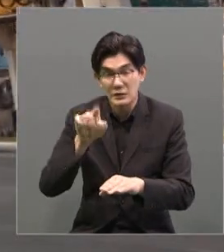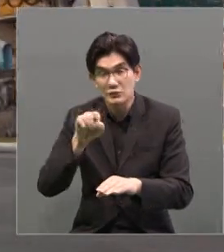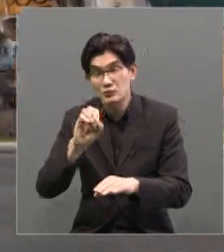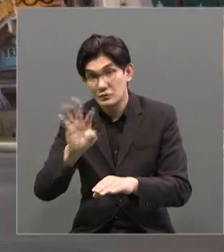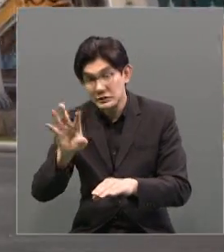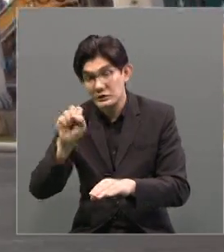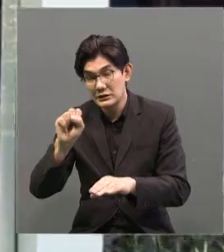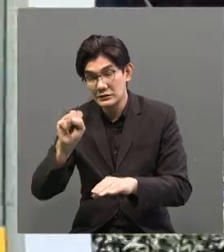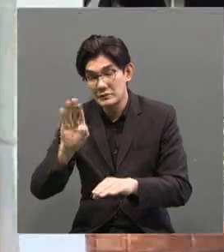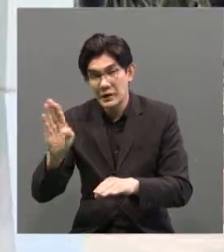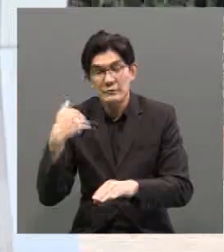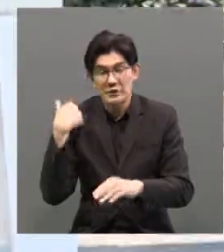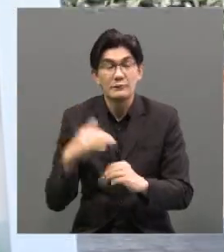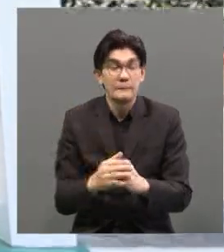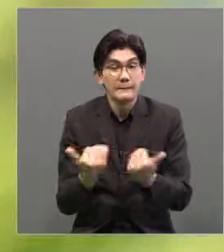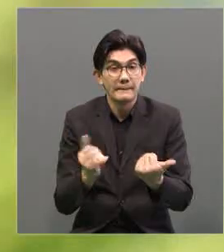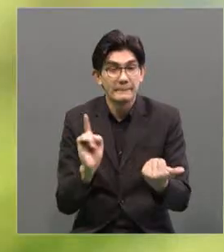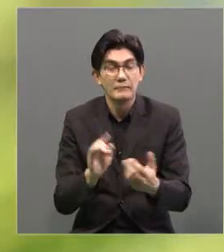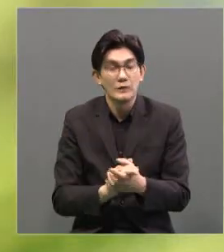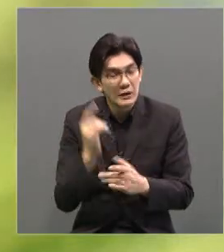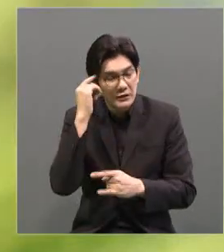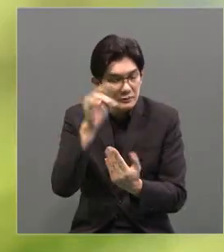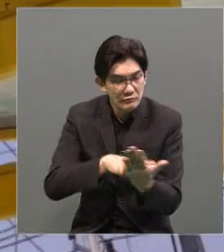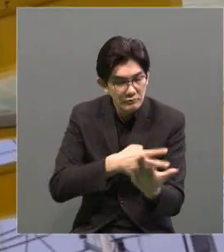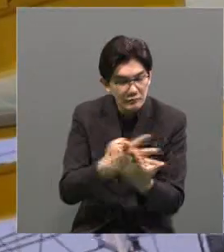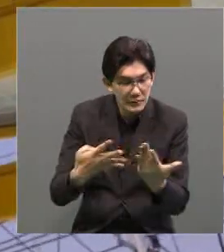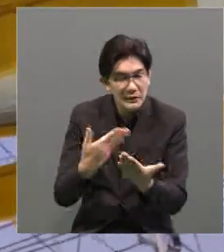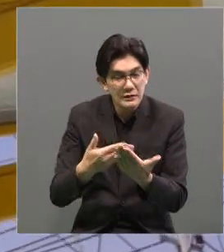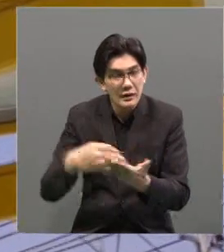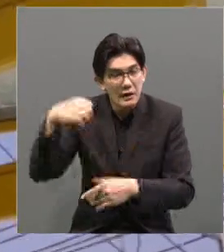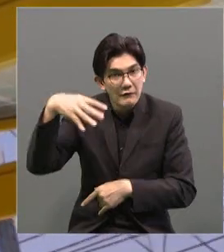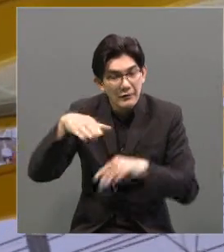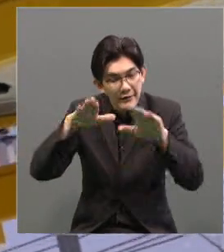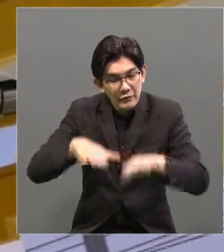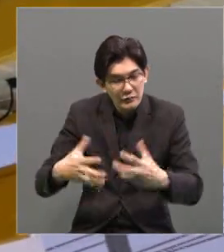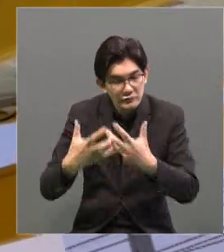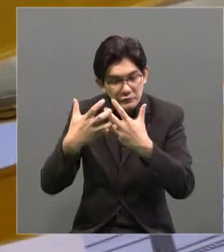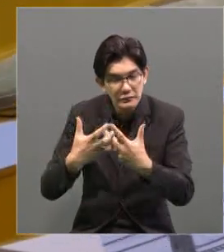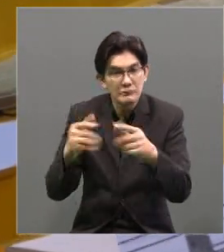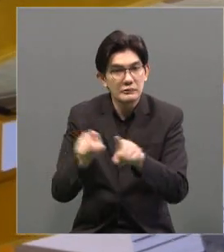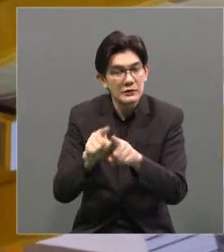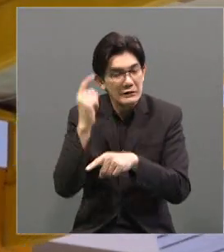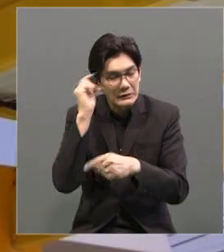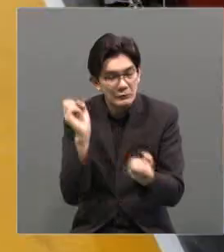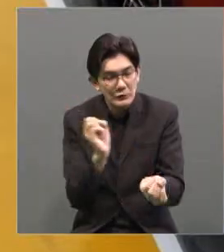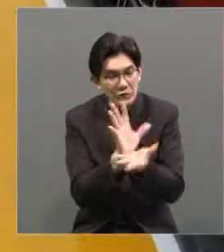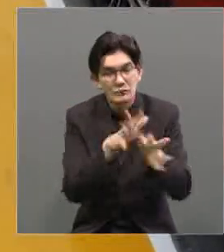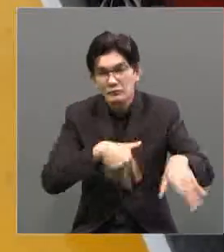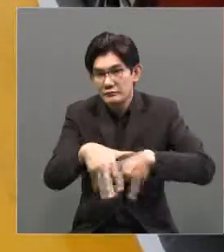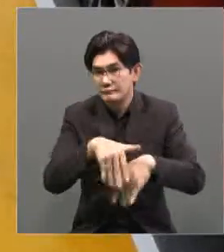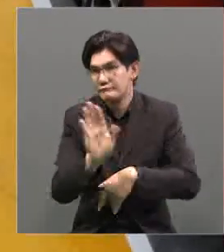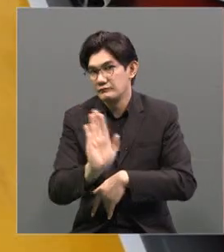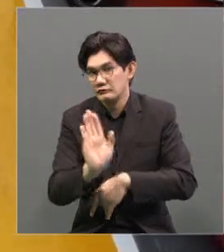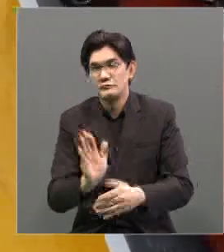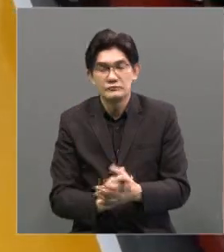67.04 สตางค์ต่อหน่วยค่ะนอกจากนี้ค่ะก็จะได้เตรียมหามาตรการลดค่าไฟฟ้าในภาคอุตสาหกรรมด้วยเพื่อไม่ให้ส่งผลกระทบต่อประชาชน